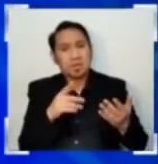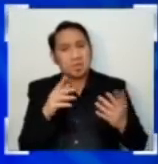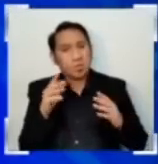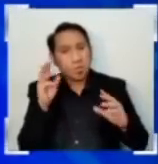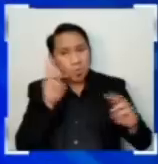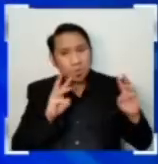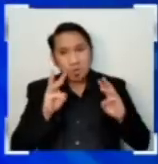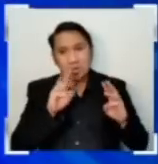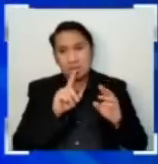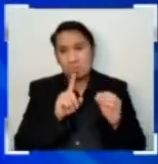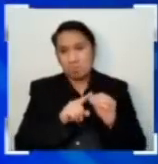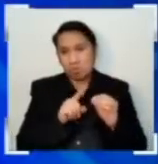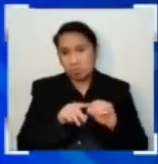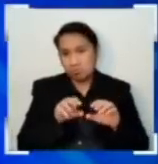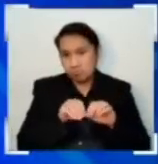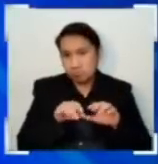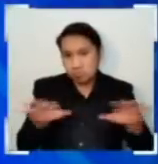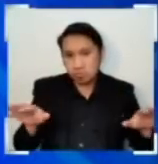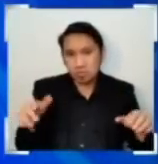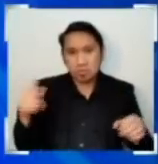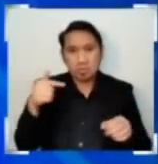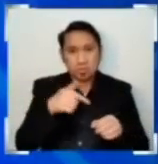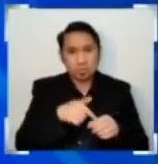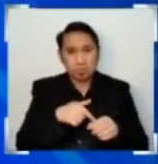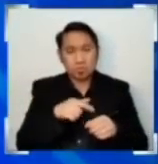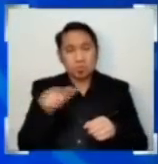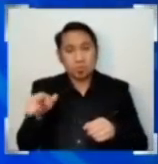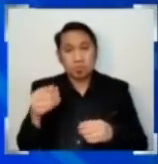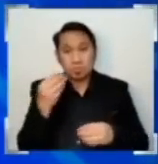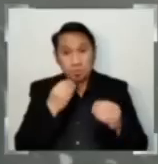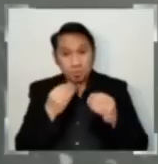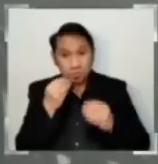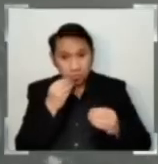chain. Saksi, sina Maki Pulido at Chino Gaston.